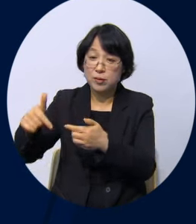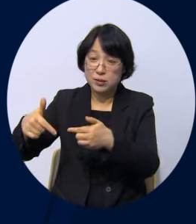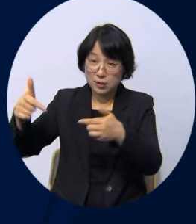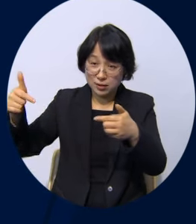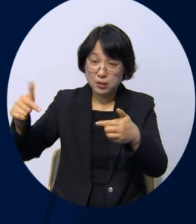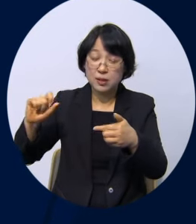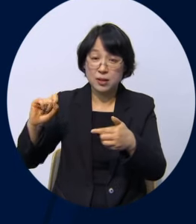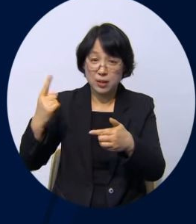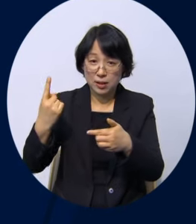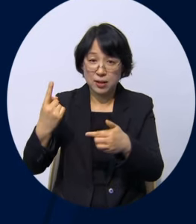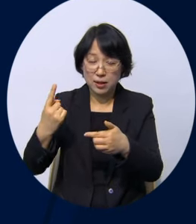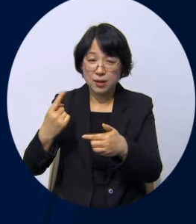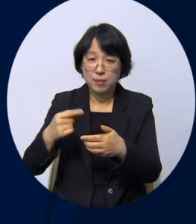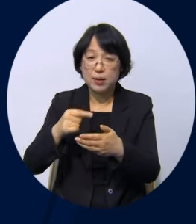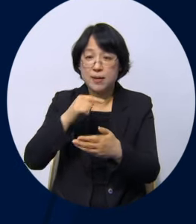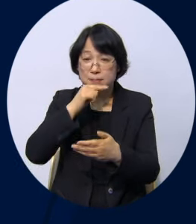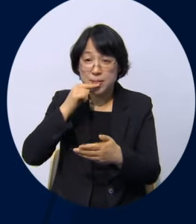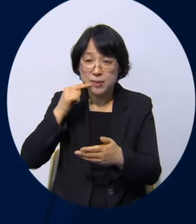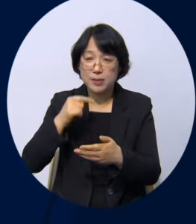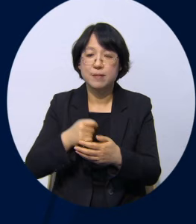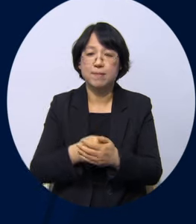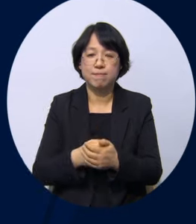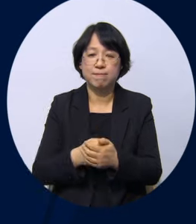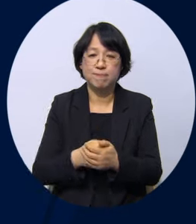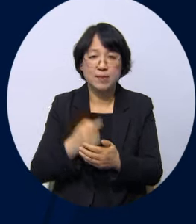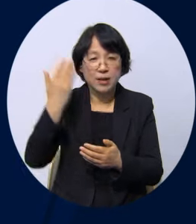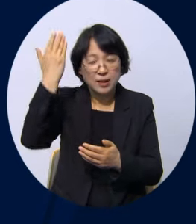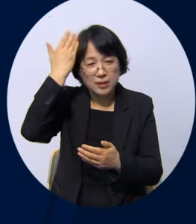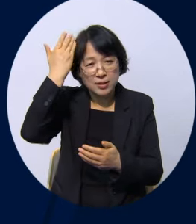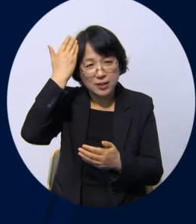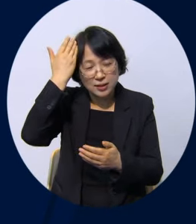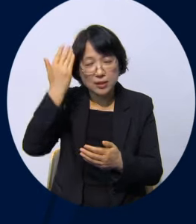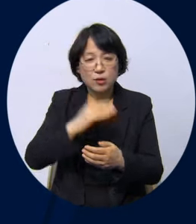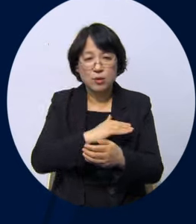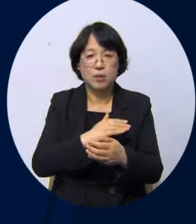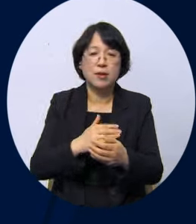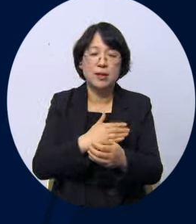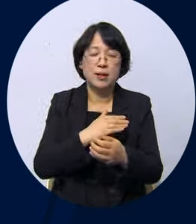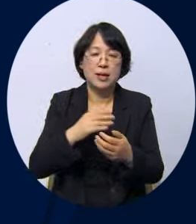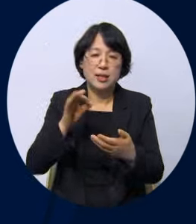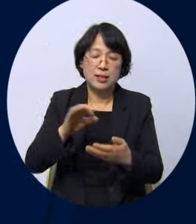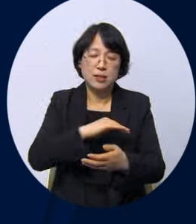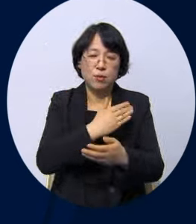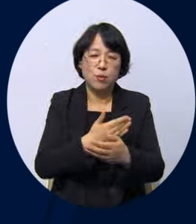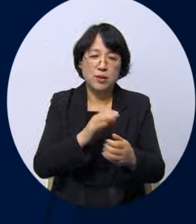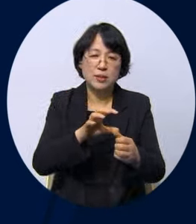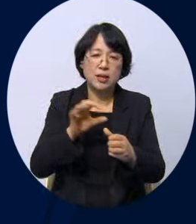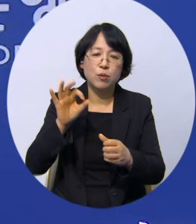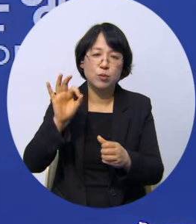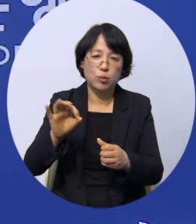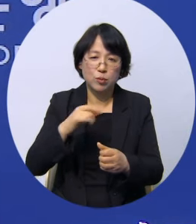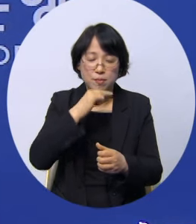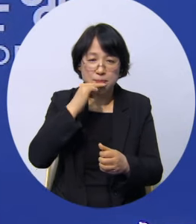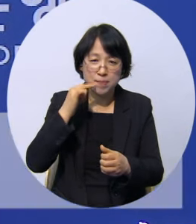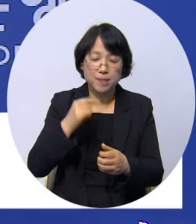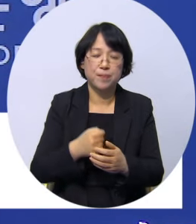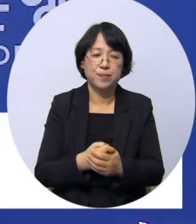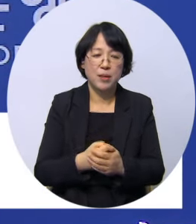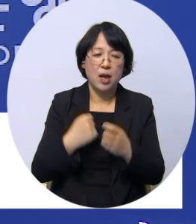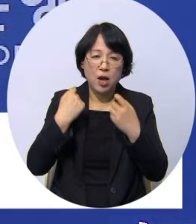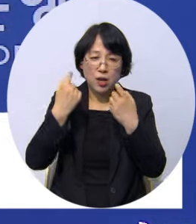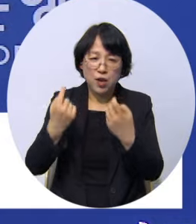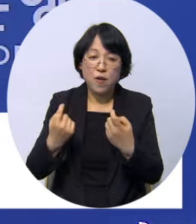14억 7천만 달러 줄었고 지식 재산권 사용료도 5억 2천만 달러 적자를 기록했습니다 여행